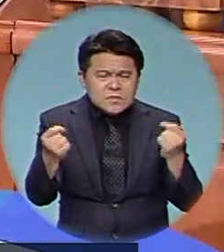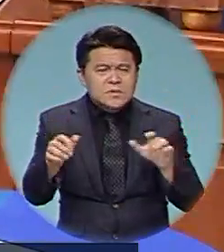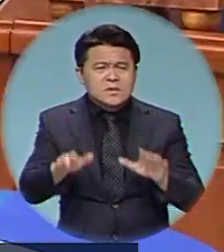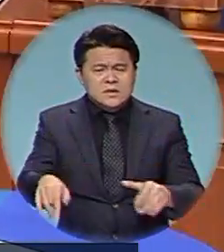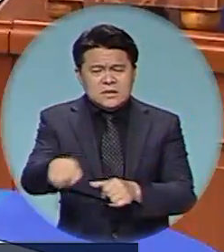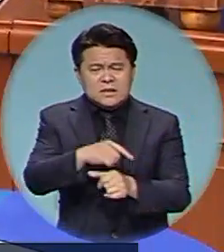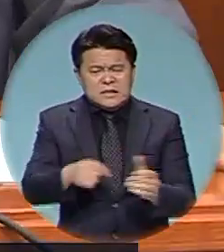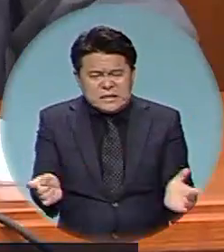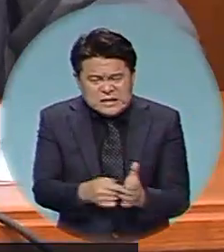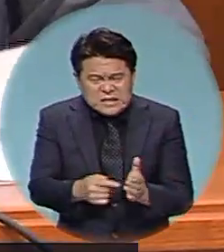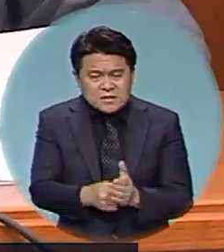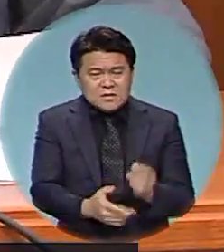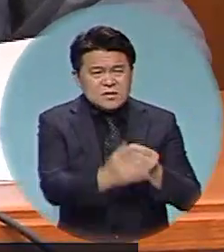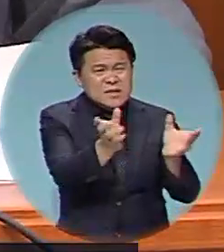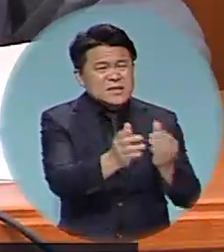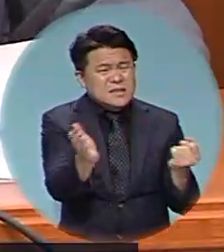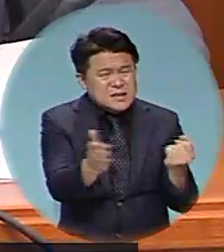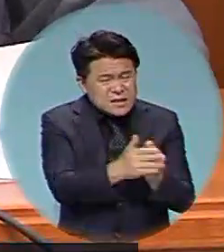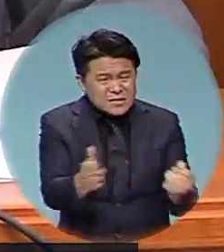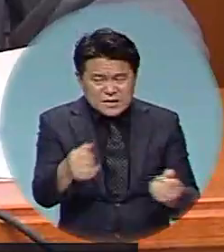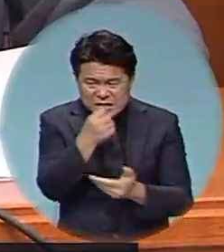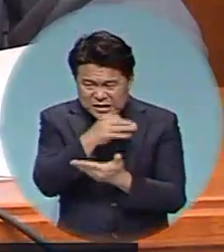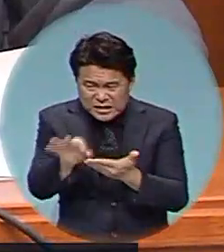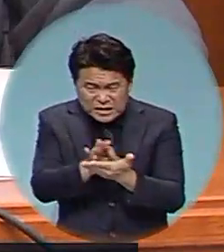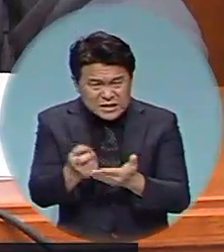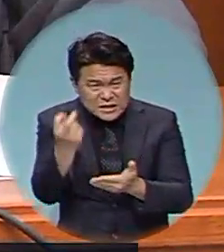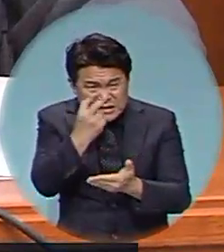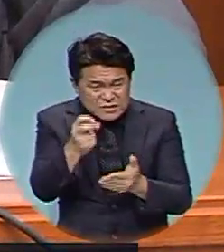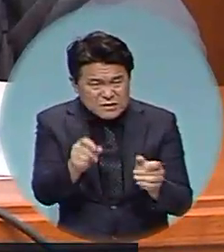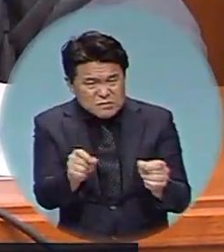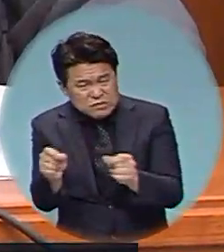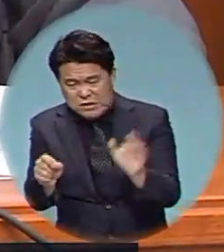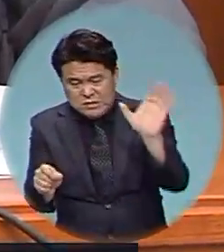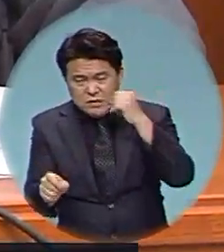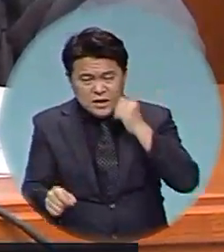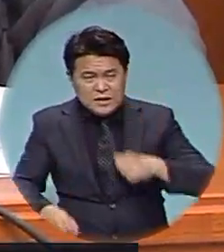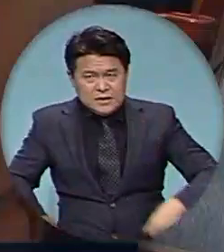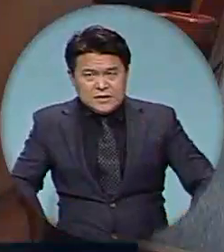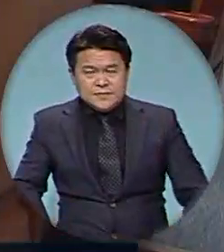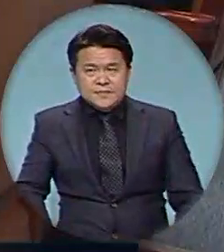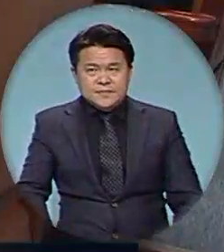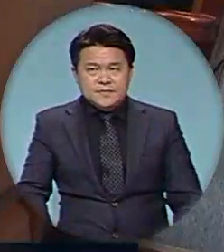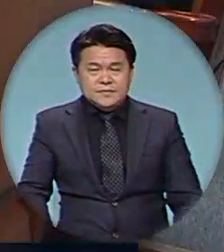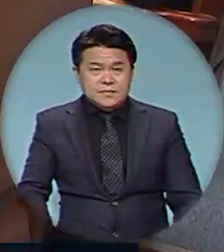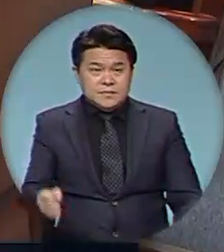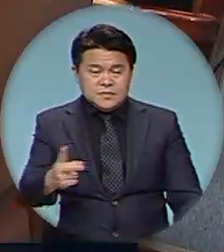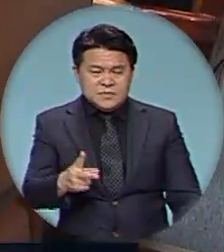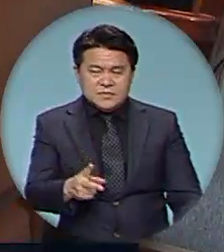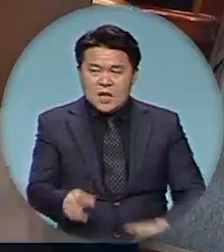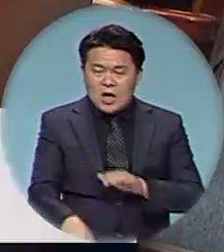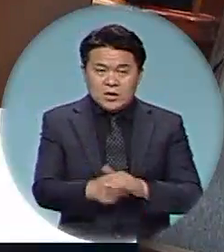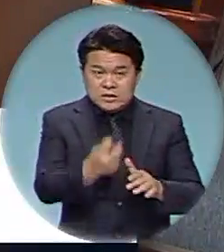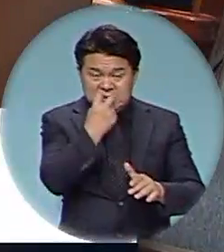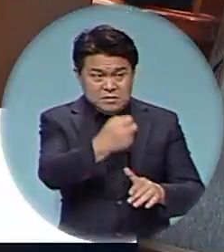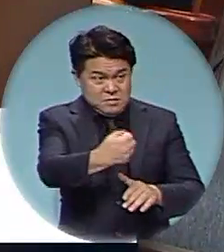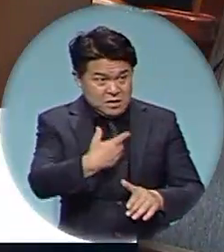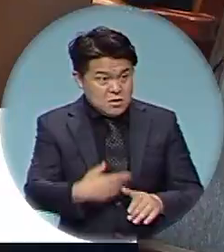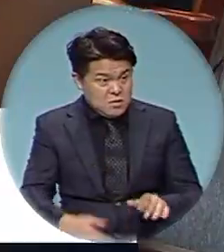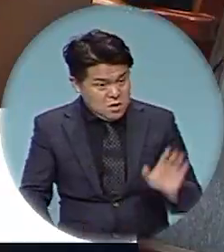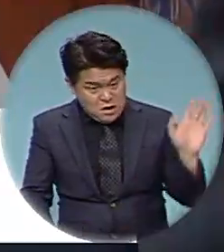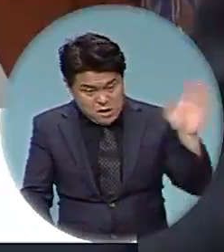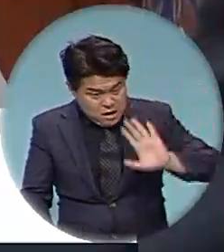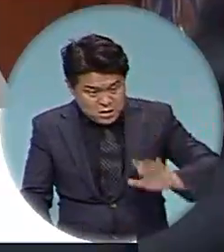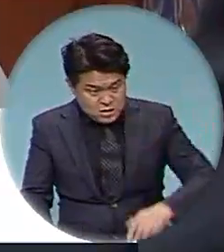비상상황인데 통합당 때문에 3차 추경안 심사를 더는 늦출 수 없다고 말했습니다. 졸속 심사라는 비판에 대해 김